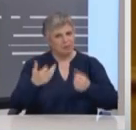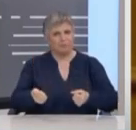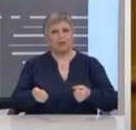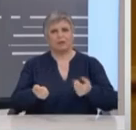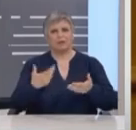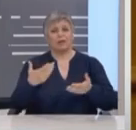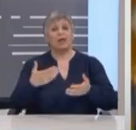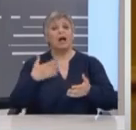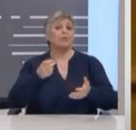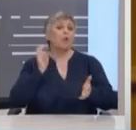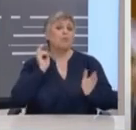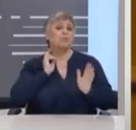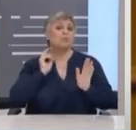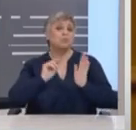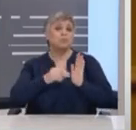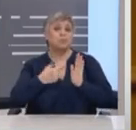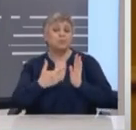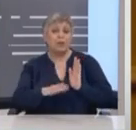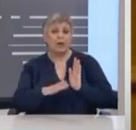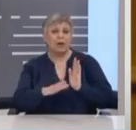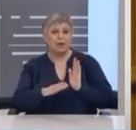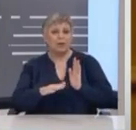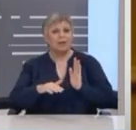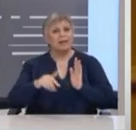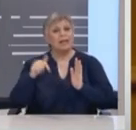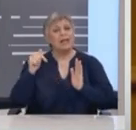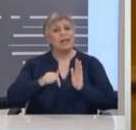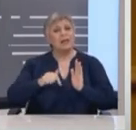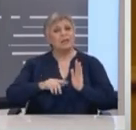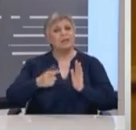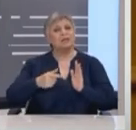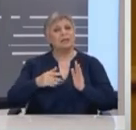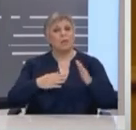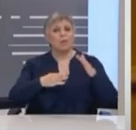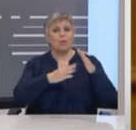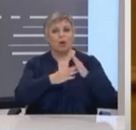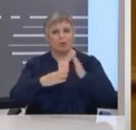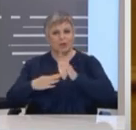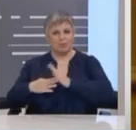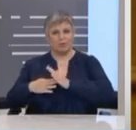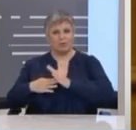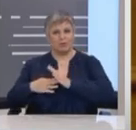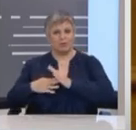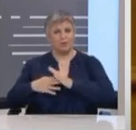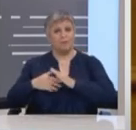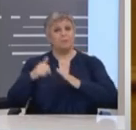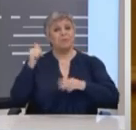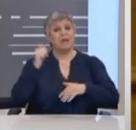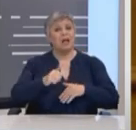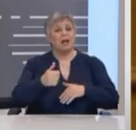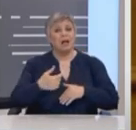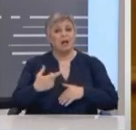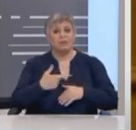σχετικά πρωτόκολλα, νομίζω με ομοφωνία, της Συνόδου των Προέδρων, τα οποία πρωτόκολλα ανάμεσα στις δύο